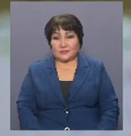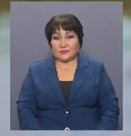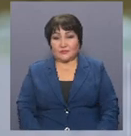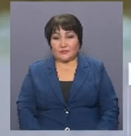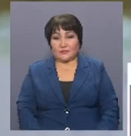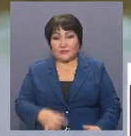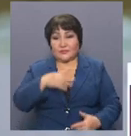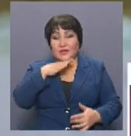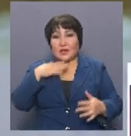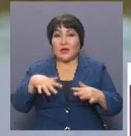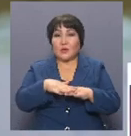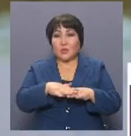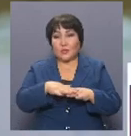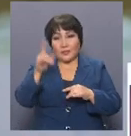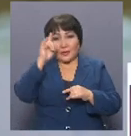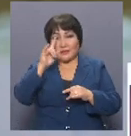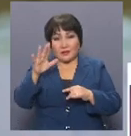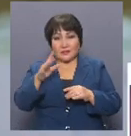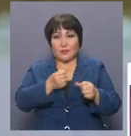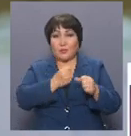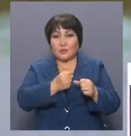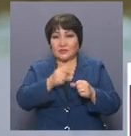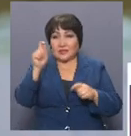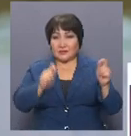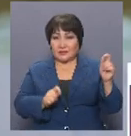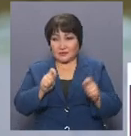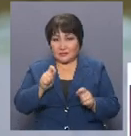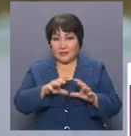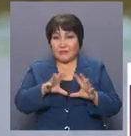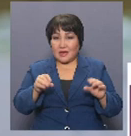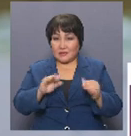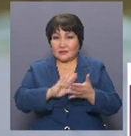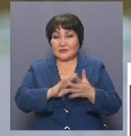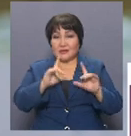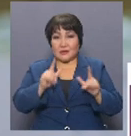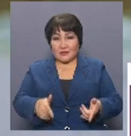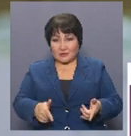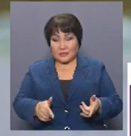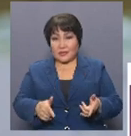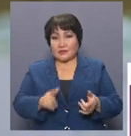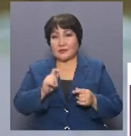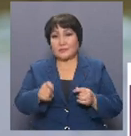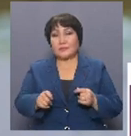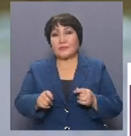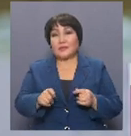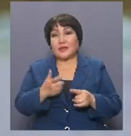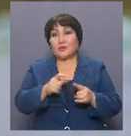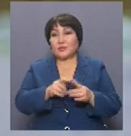Көп атақты боксшылар келеді. Бәрі келісім берді. Өте үлкен, өте бір